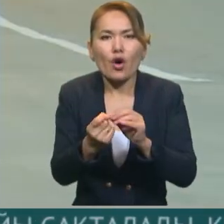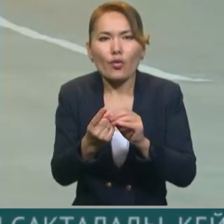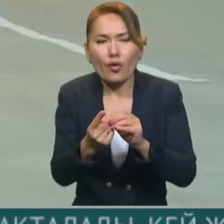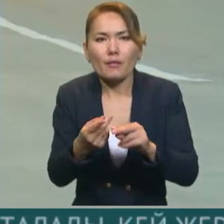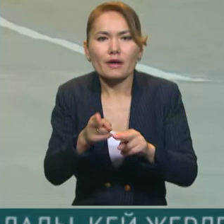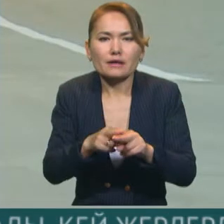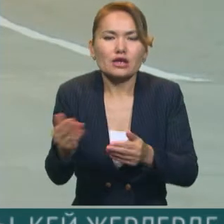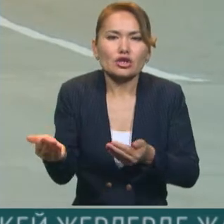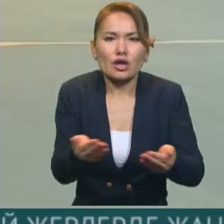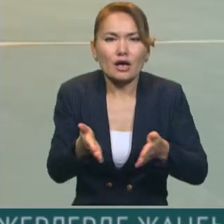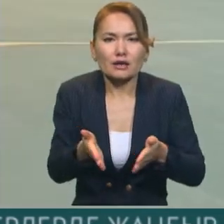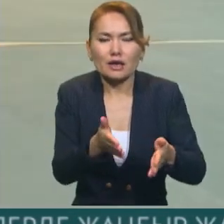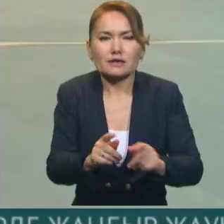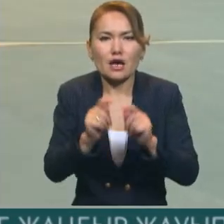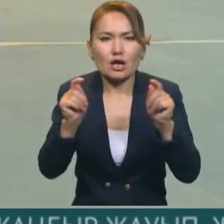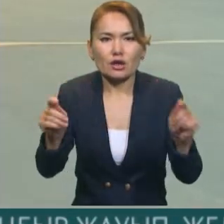шаңғы трасса салынып жатыр.